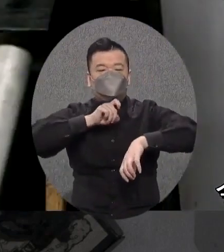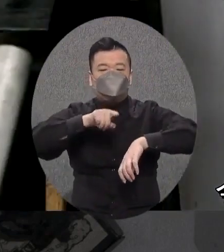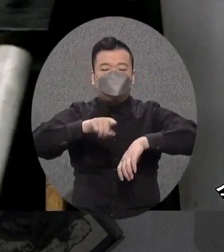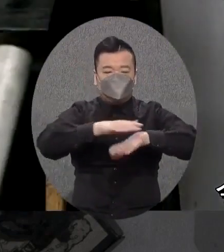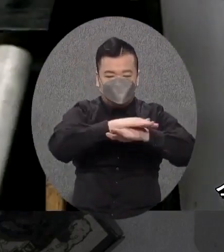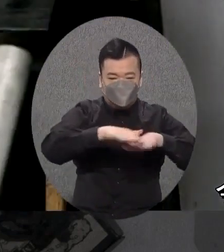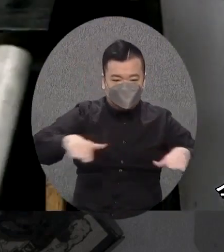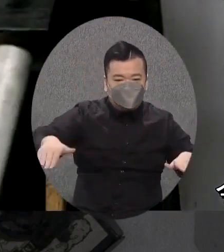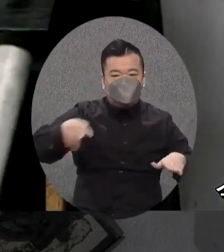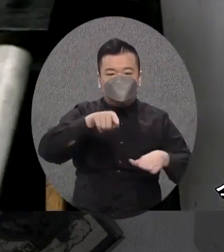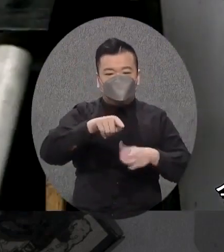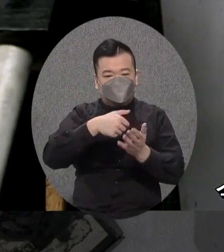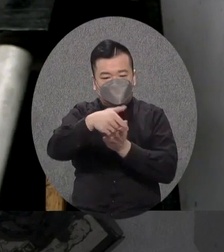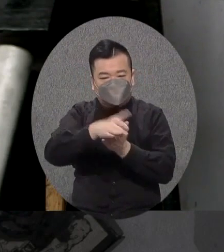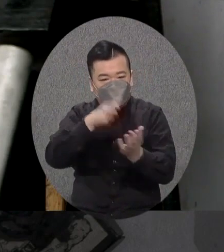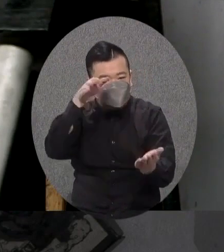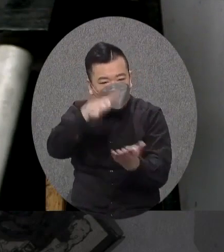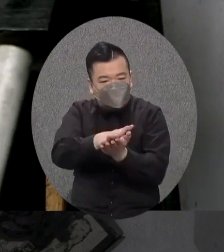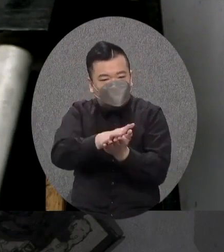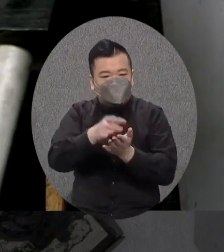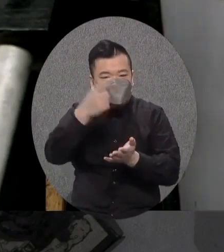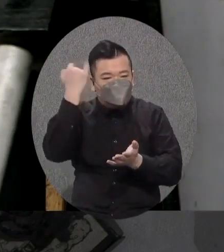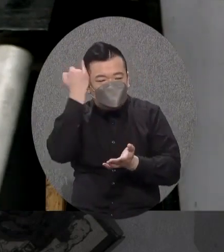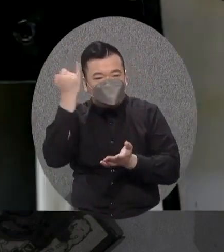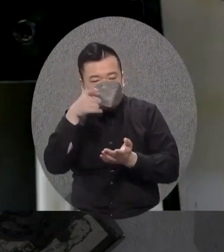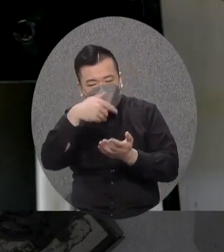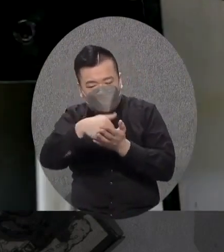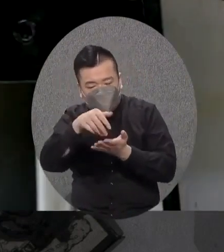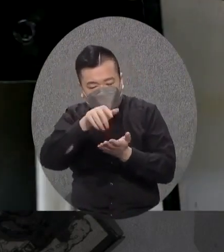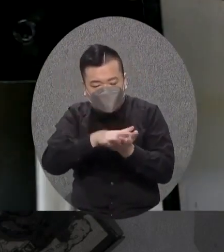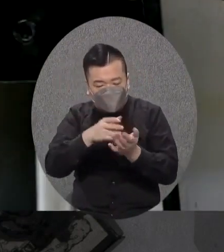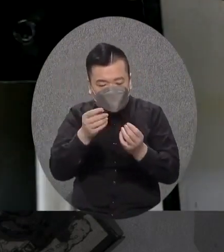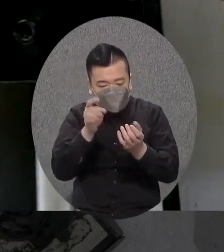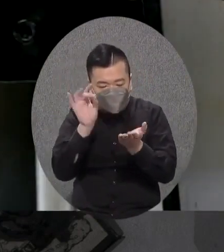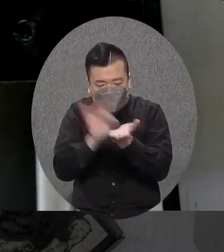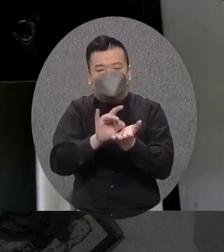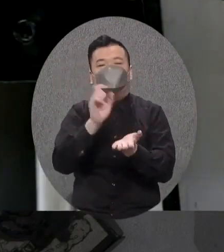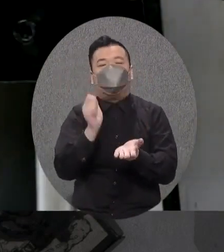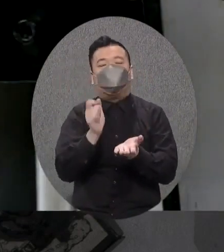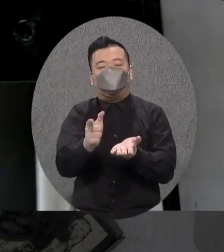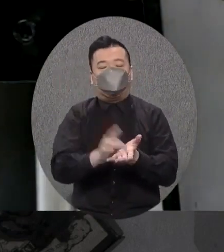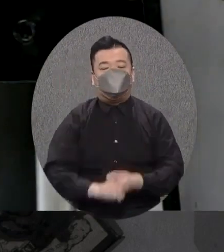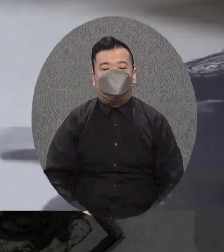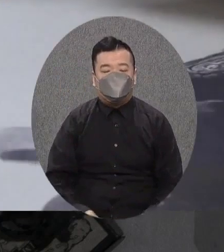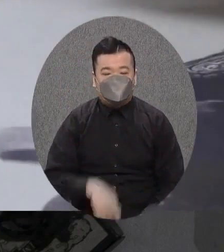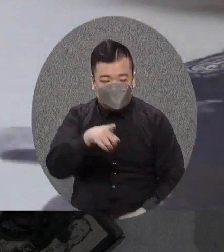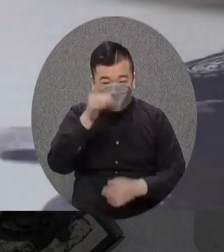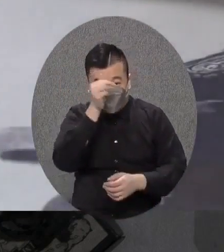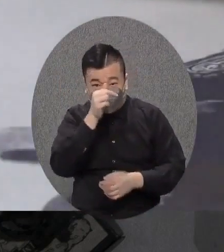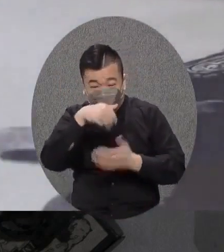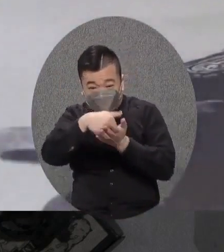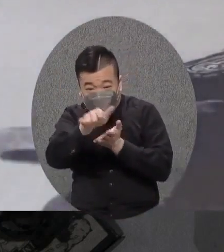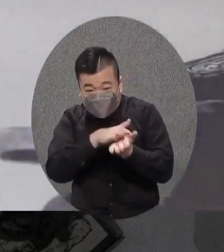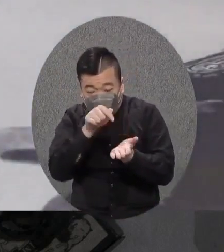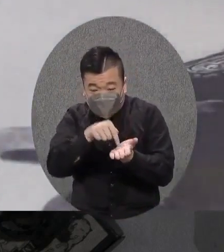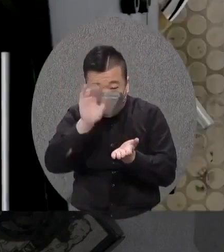餘嘅部分咧，唔想上顏色部分咧，佢係唔會沾到油墨嘅。咁就所以咧，只有印有油墨嗰啲地方咧，